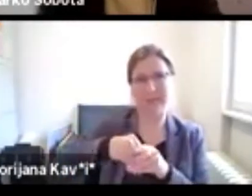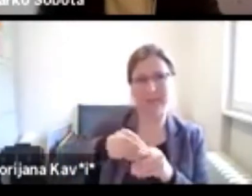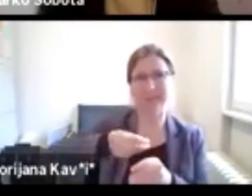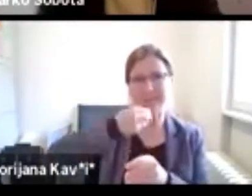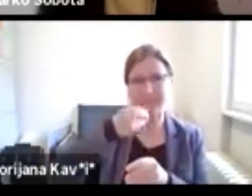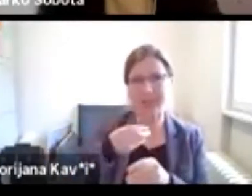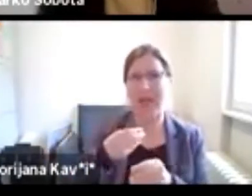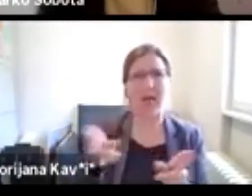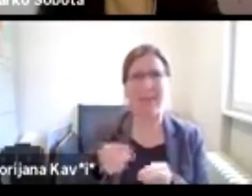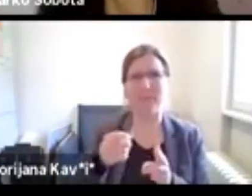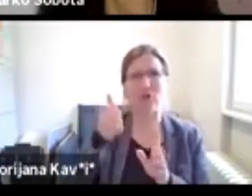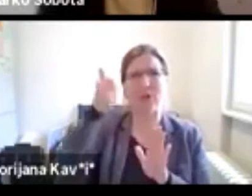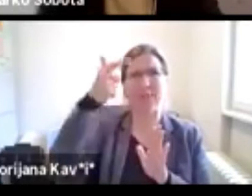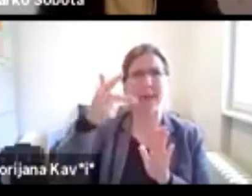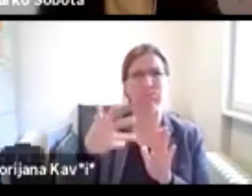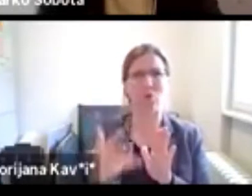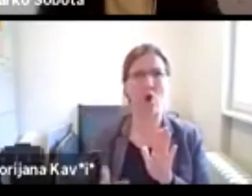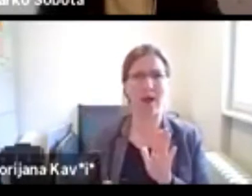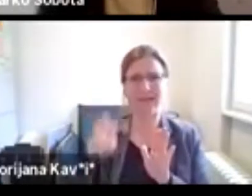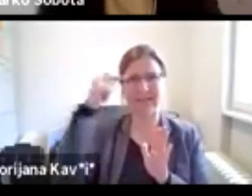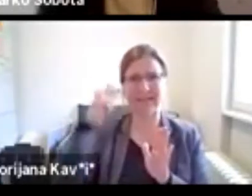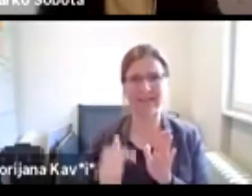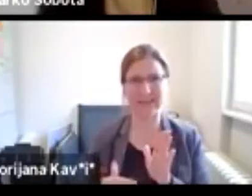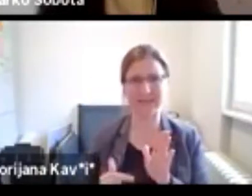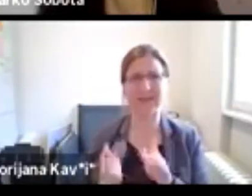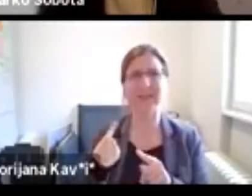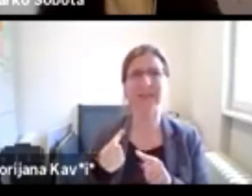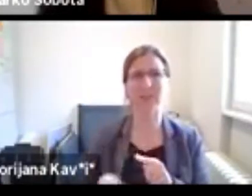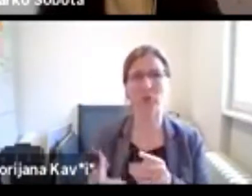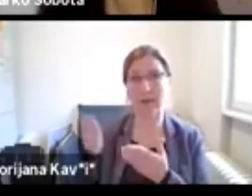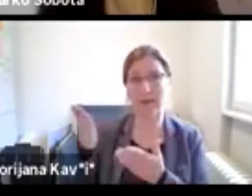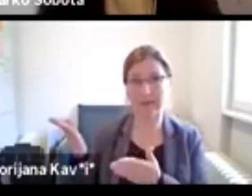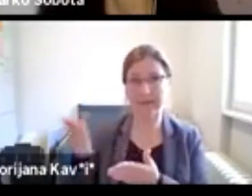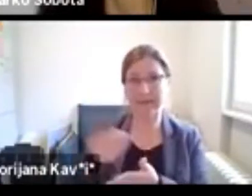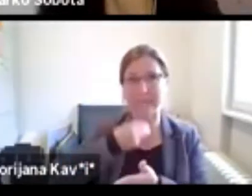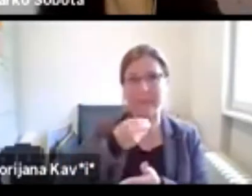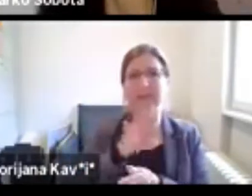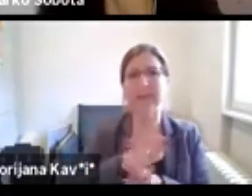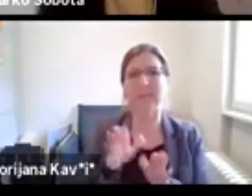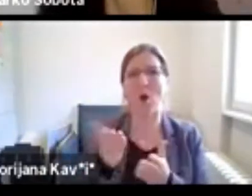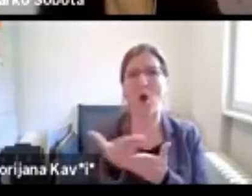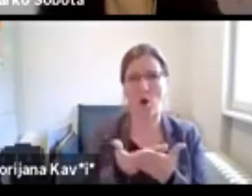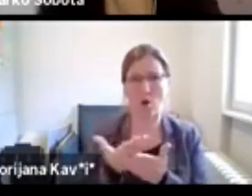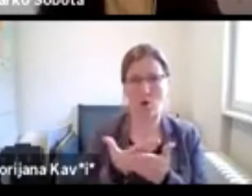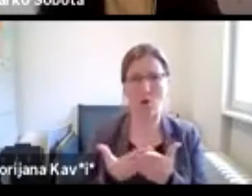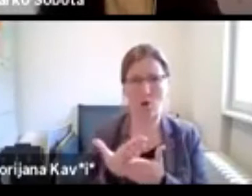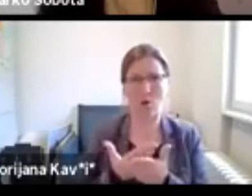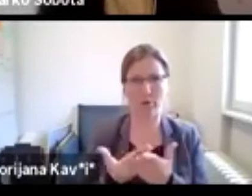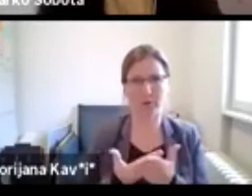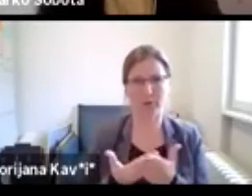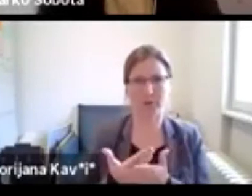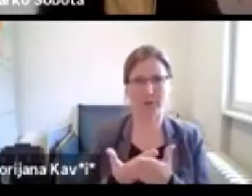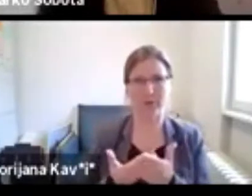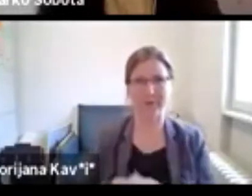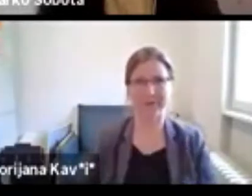78 okruglih stolova, pa smo se, zapravo ste se odlučile za one najosnovnije u ovim